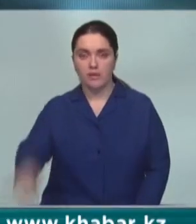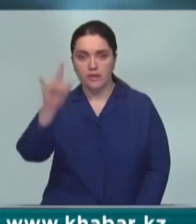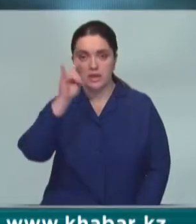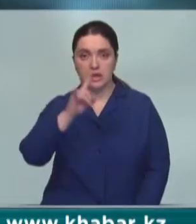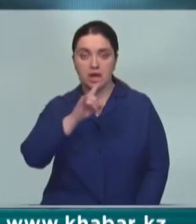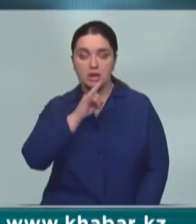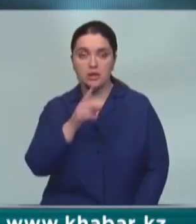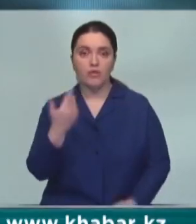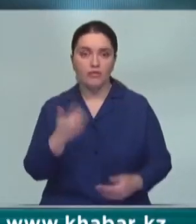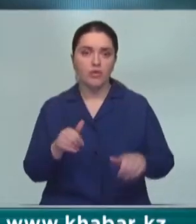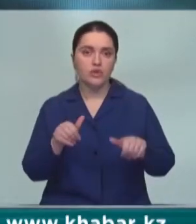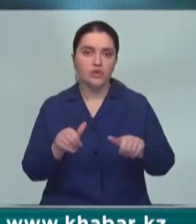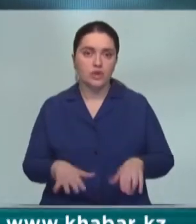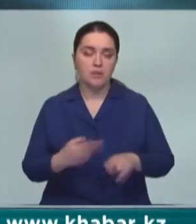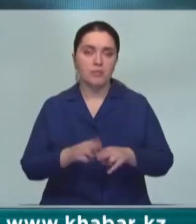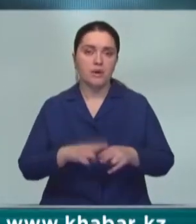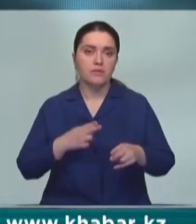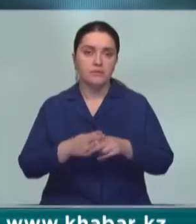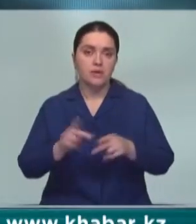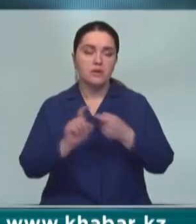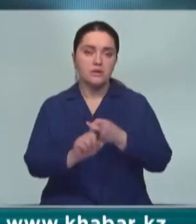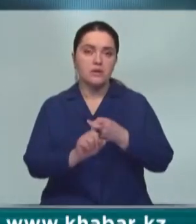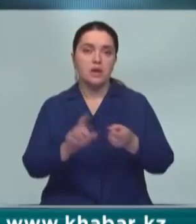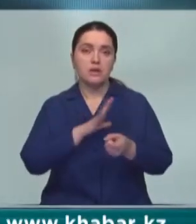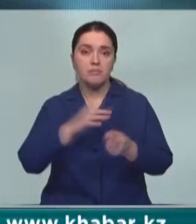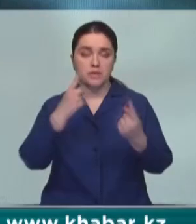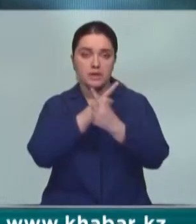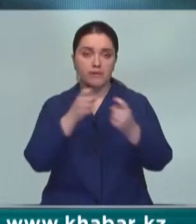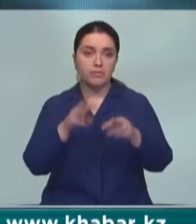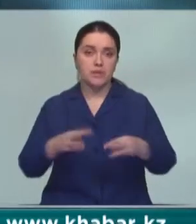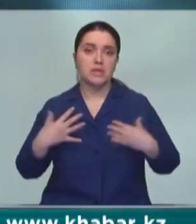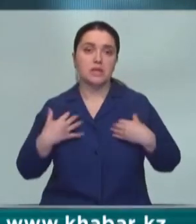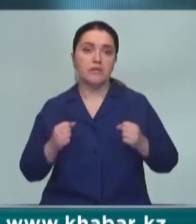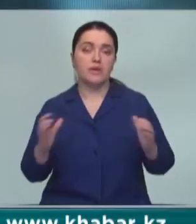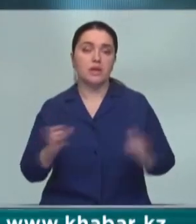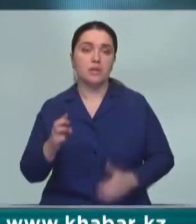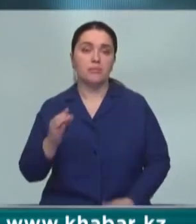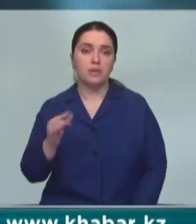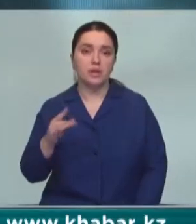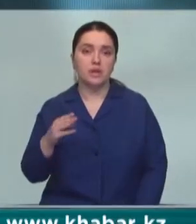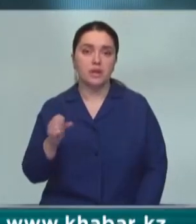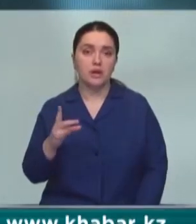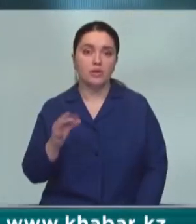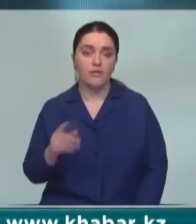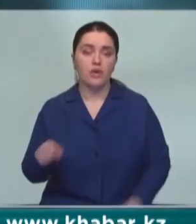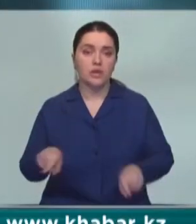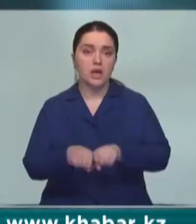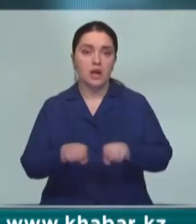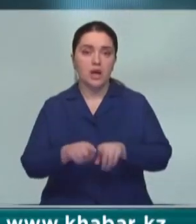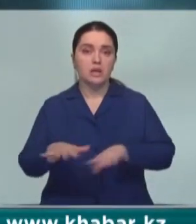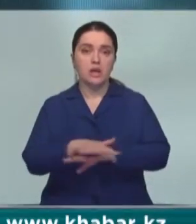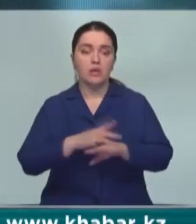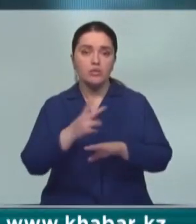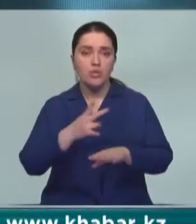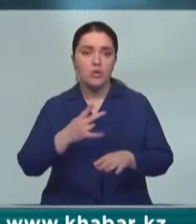Между тем, в Казахстане приняты все меры по нераспространению коронавируса. Об этом заявил министр здравоохранения Елжан Биртанов. Он также